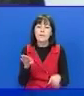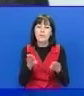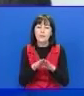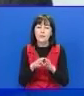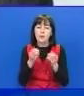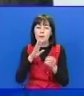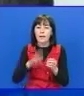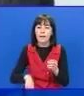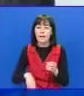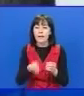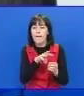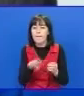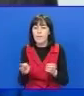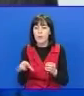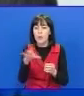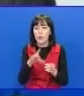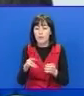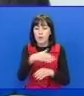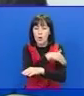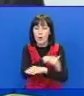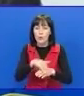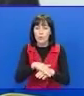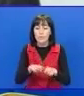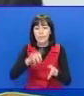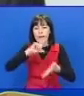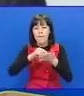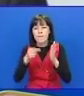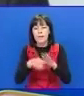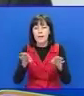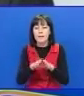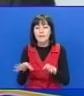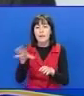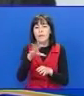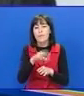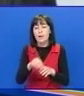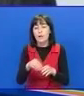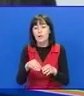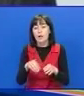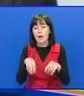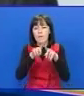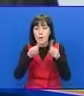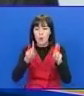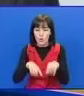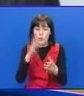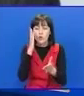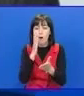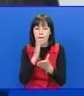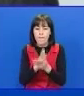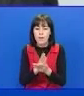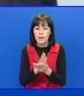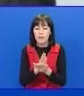содан кейін микроаудандарға, көшелердің басына, пәтерлердің арасында барлық өлшеуіш құралдары қойылып